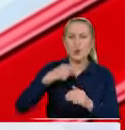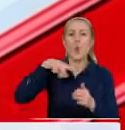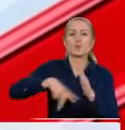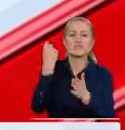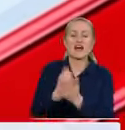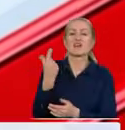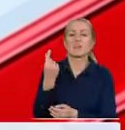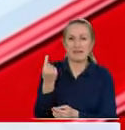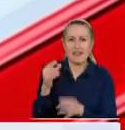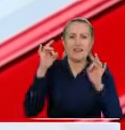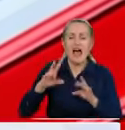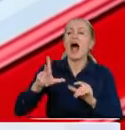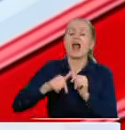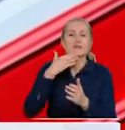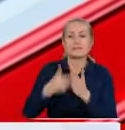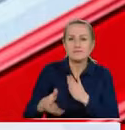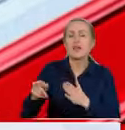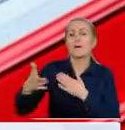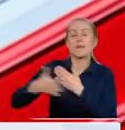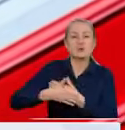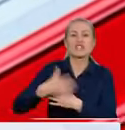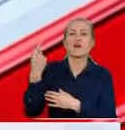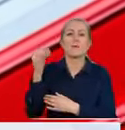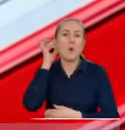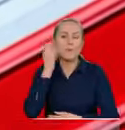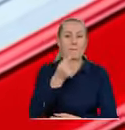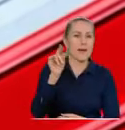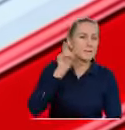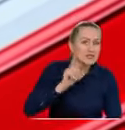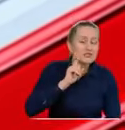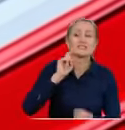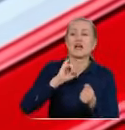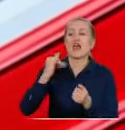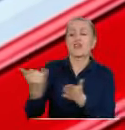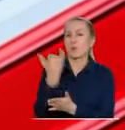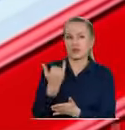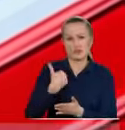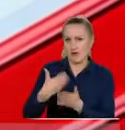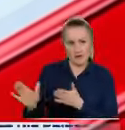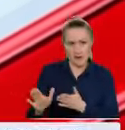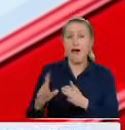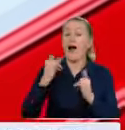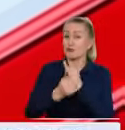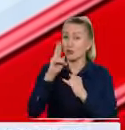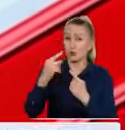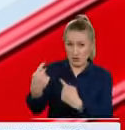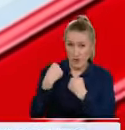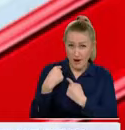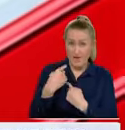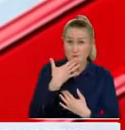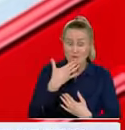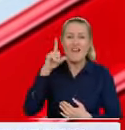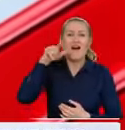a zawetuję ustawę o małżeństwach jednopłciowych i o adopcji dzieci przez pary jednopłciowe. Natomiast jeżeli ktoś próbuje mi wmówić, że to